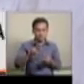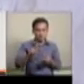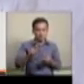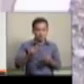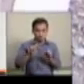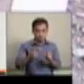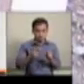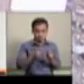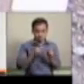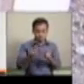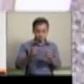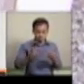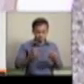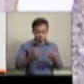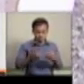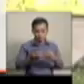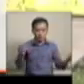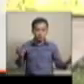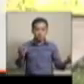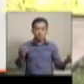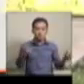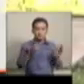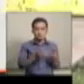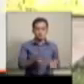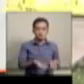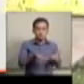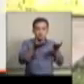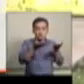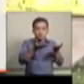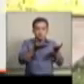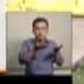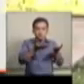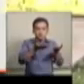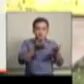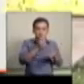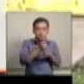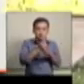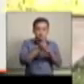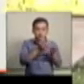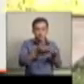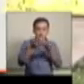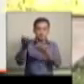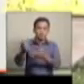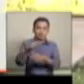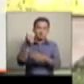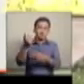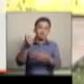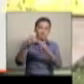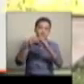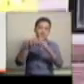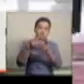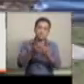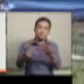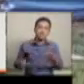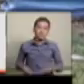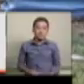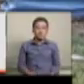ililipat natin, we just remove the bolt, then ililift siya ng crane uli ng truck, then transfer to the other